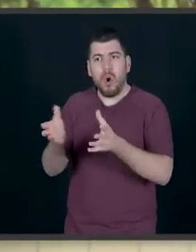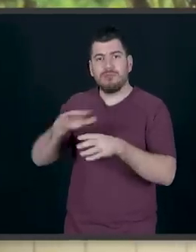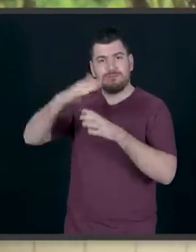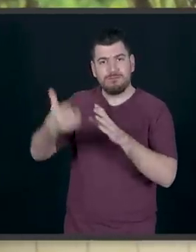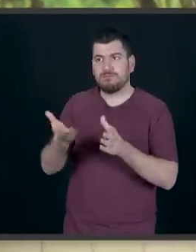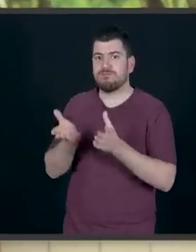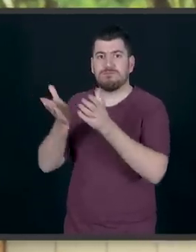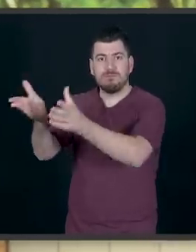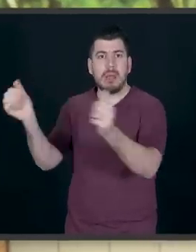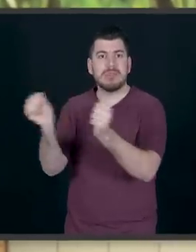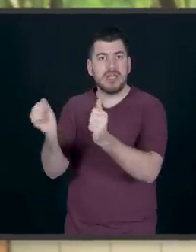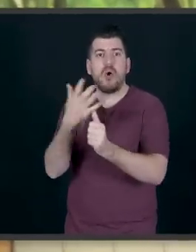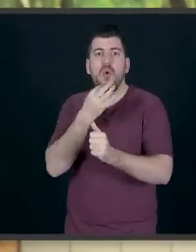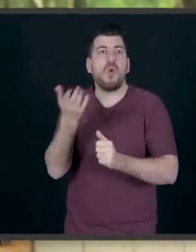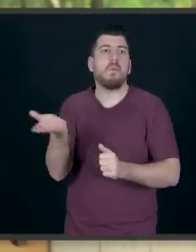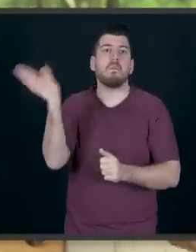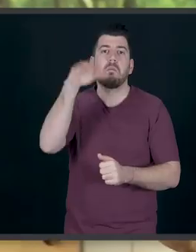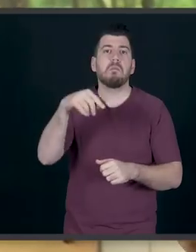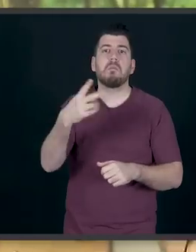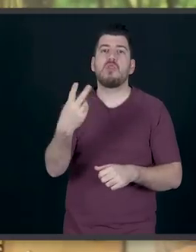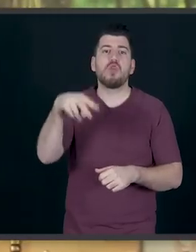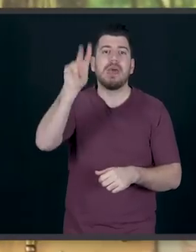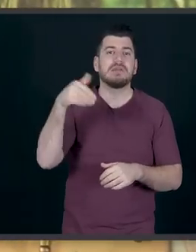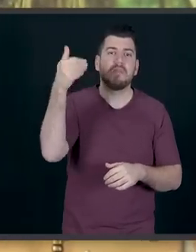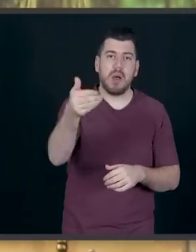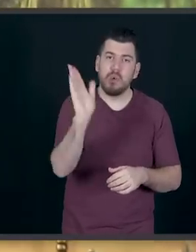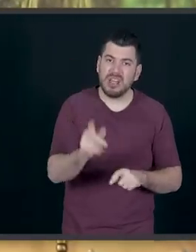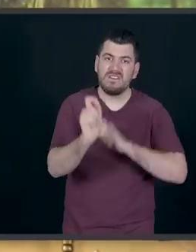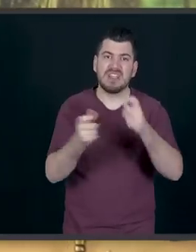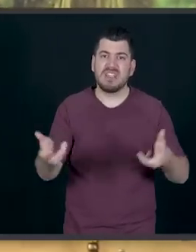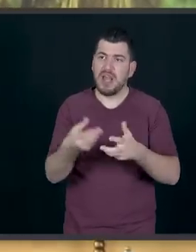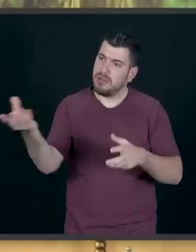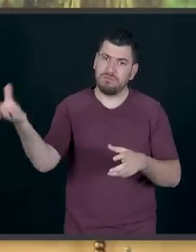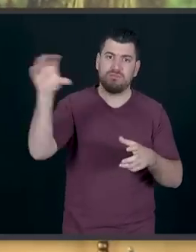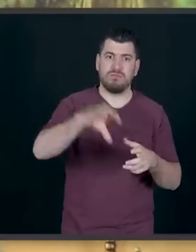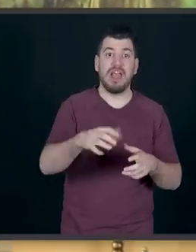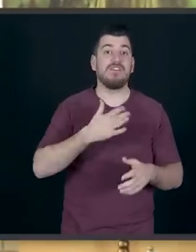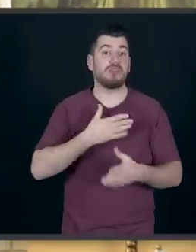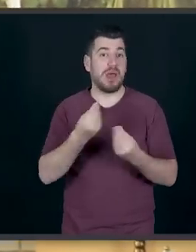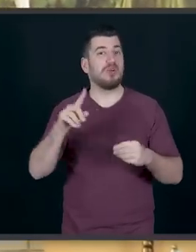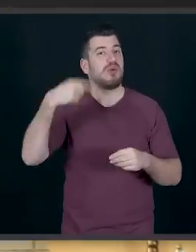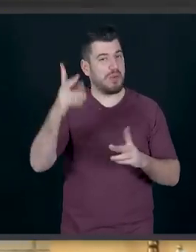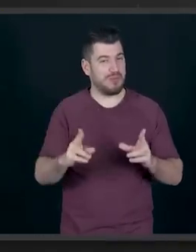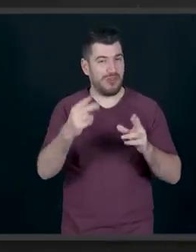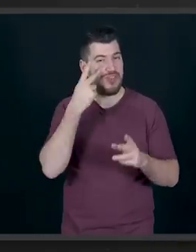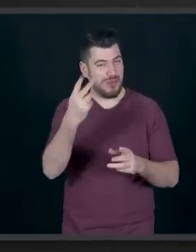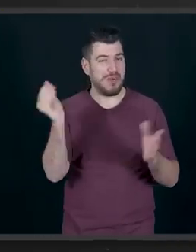μπολάκι φυλάξιστο στο ψυγείο γιατί θα κάνετε μια σαλάτα μετά από 2-3 μέρες ξανά. Ευχαριστώ πάρα πολύ, τα λέμε στο επόμενο